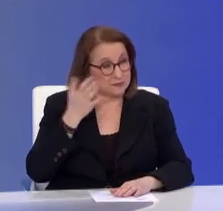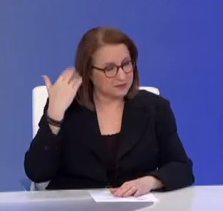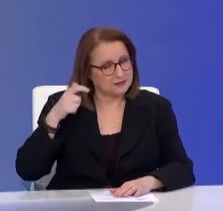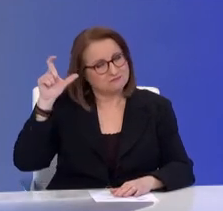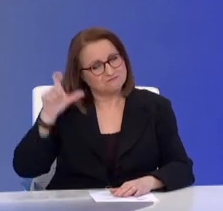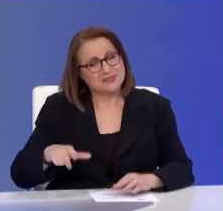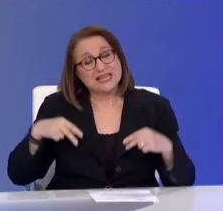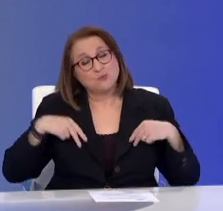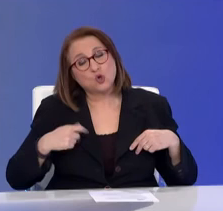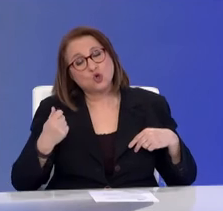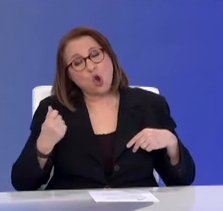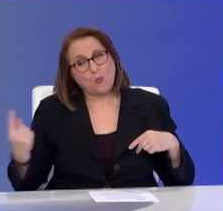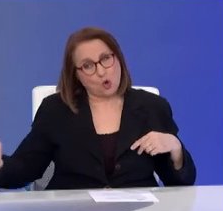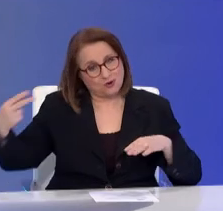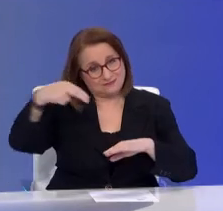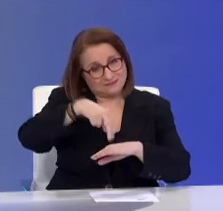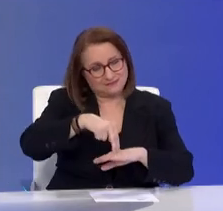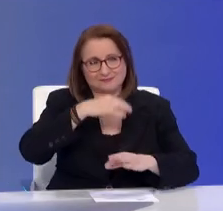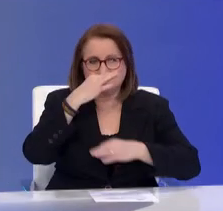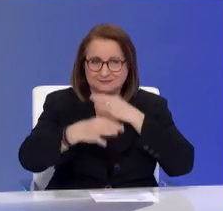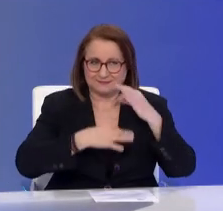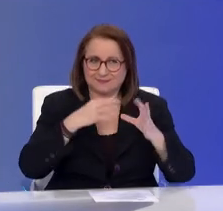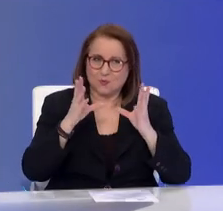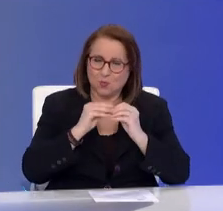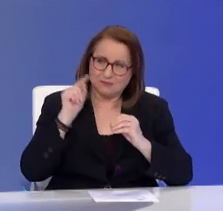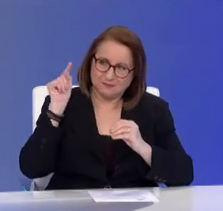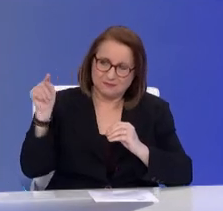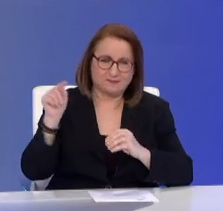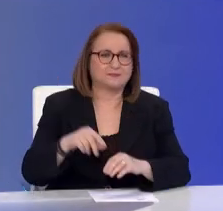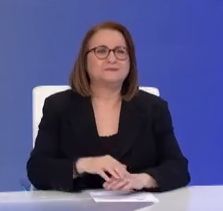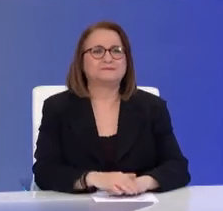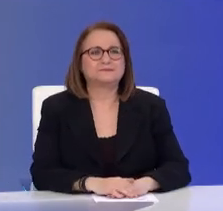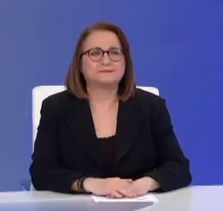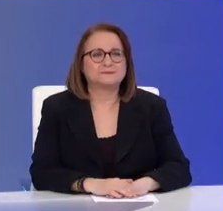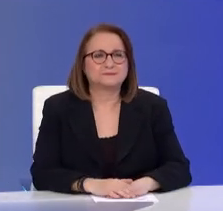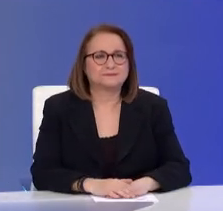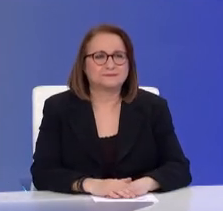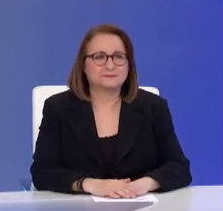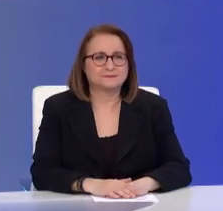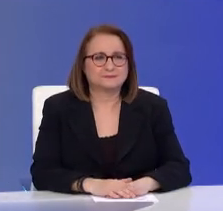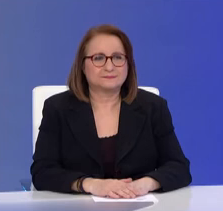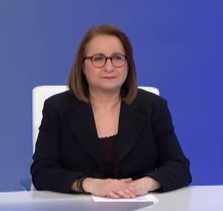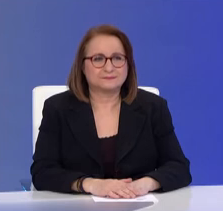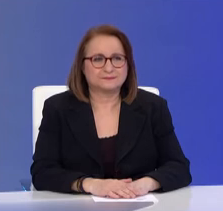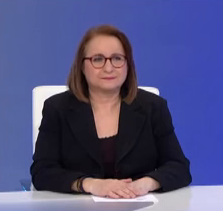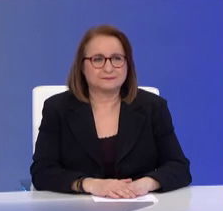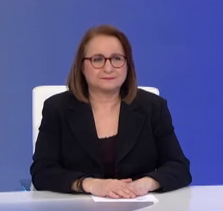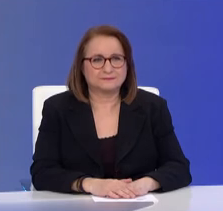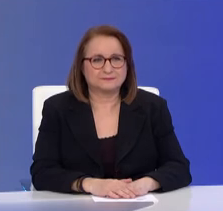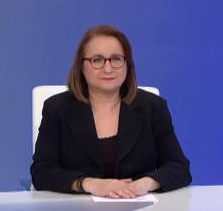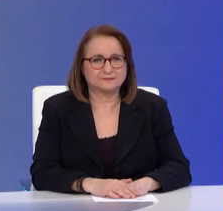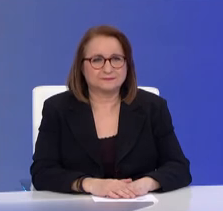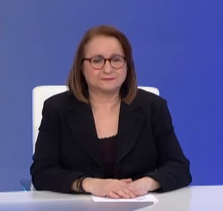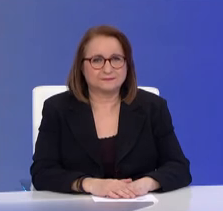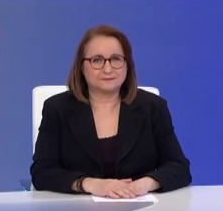is invited to address the guest of honor and prize winner, Mr. Charles